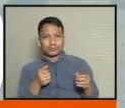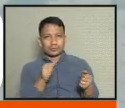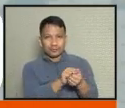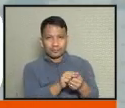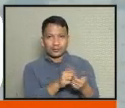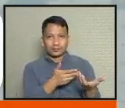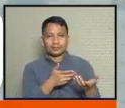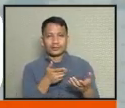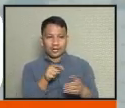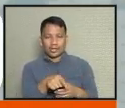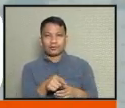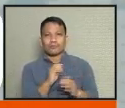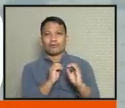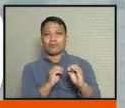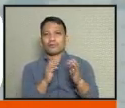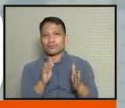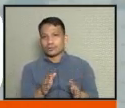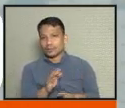may pagmamayari na.